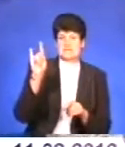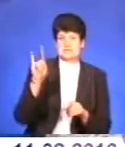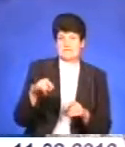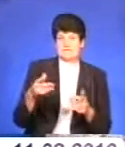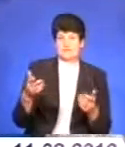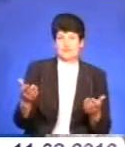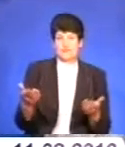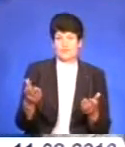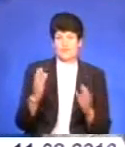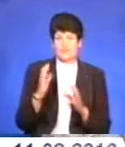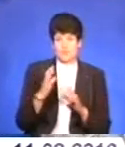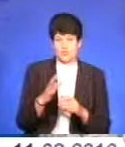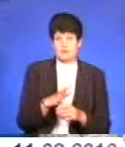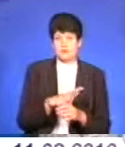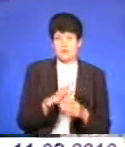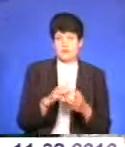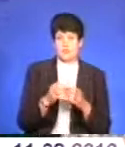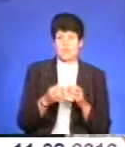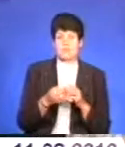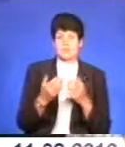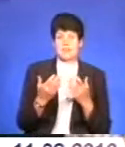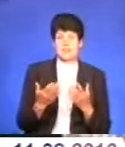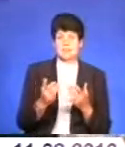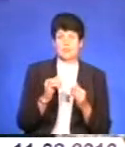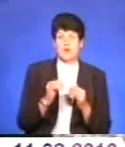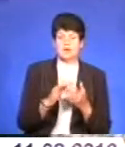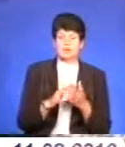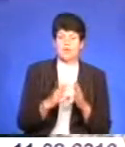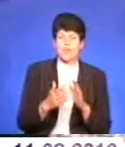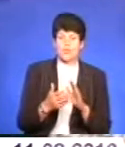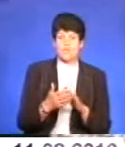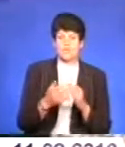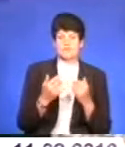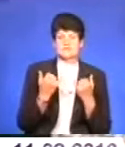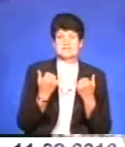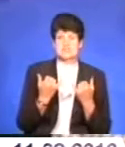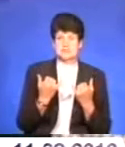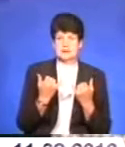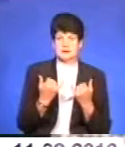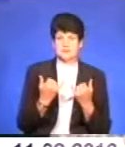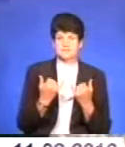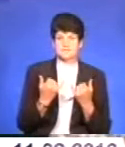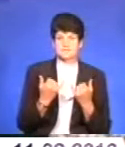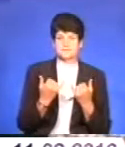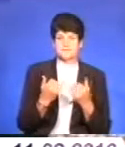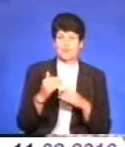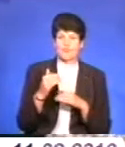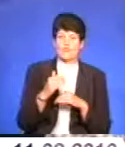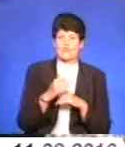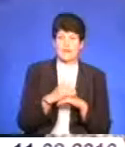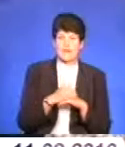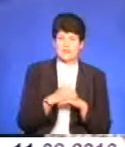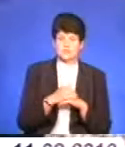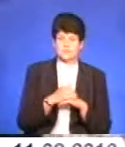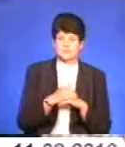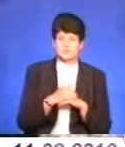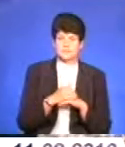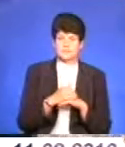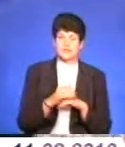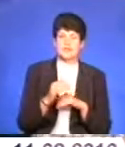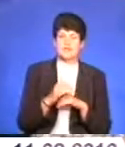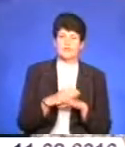вагоні. Теж бувають проблеми. Погані умови. Зараз от вечір. Тобто на